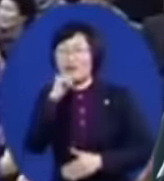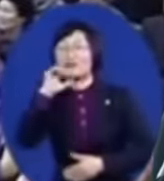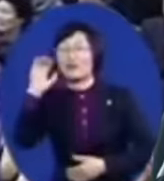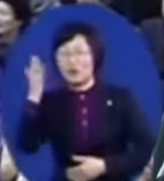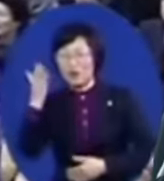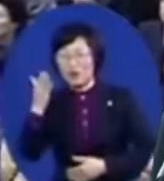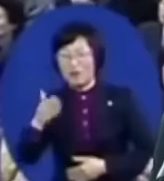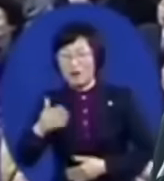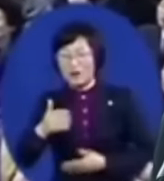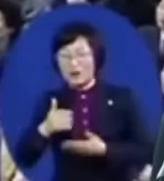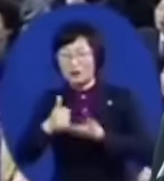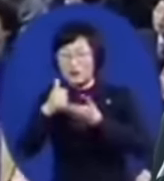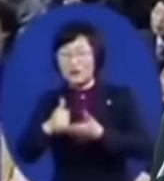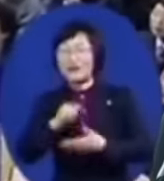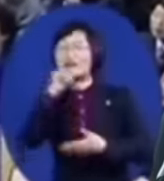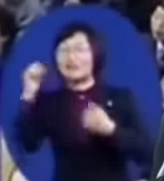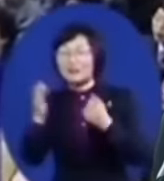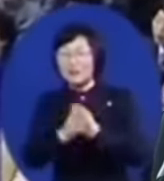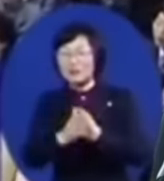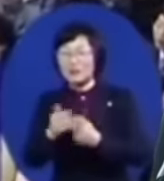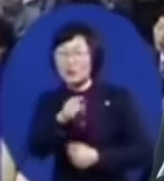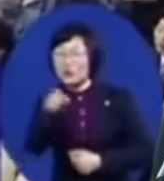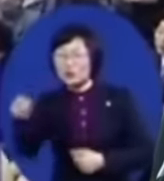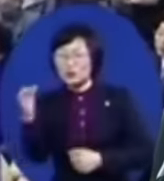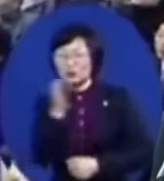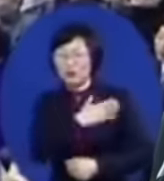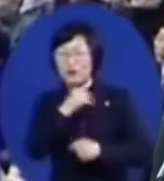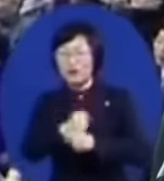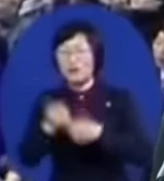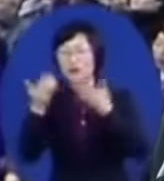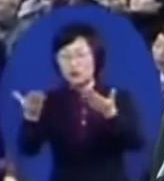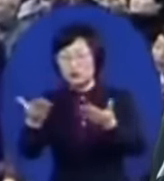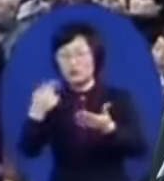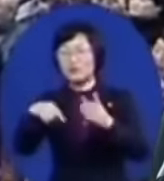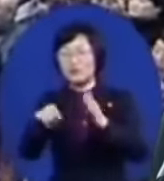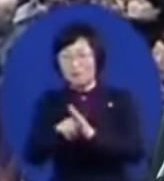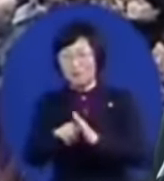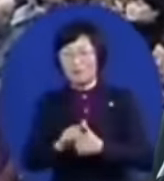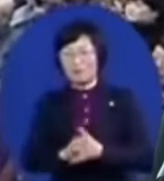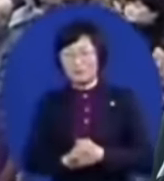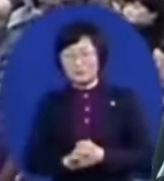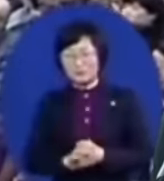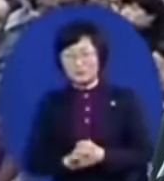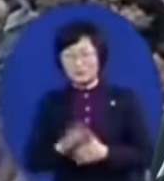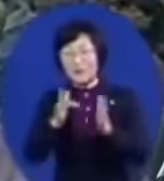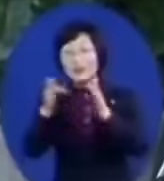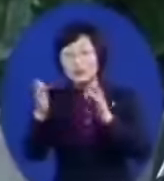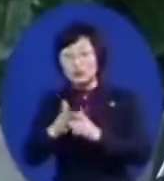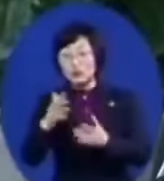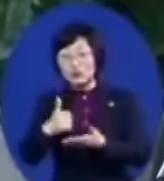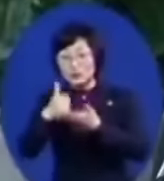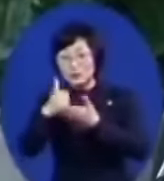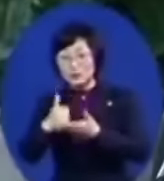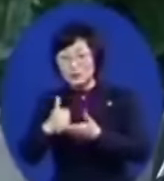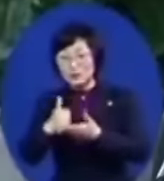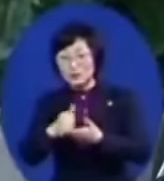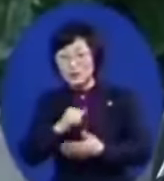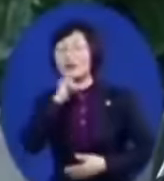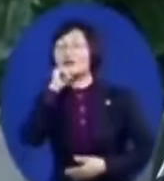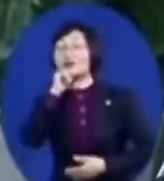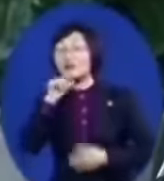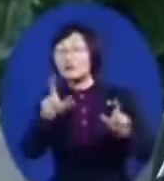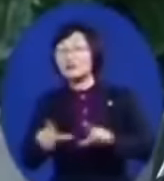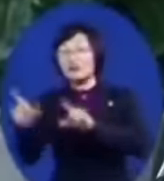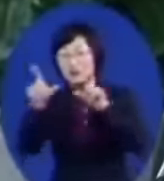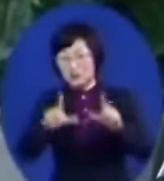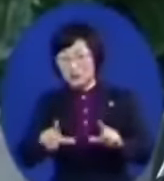그의 가난함으로 말미암아 너희를 부욕해 하여 하시니라. 아, 예수님이 헐벗고 굶주리고 가난하게 살으니 우리도 예수님의